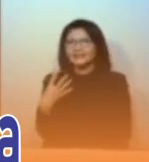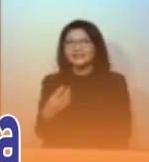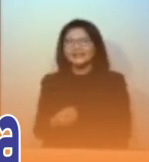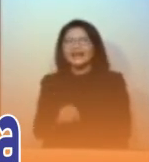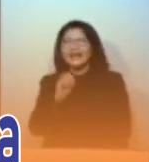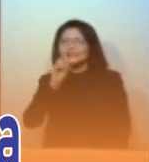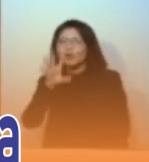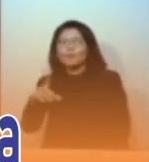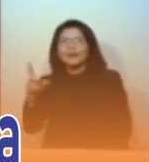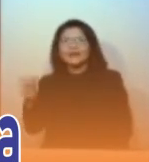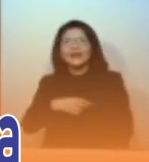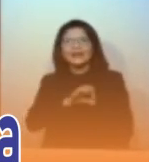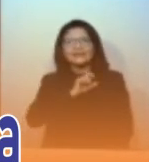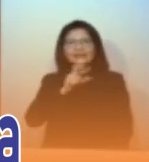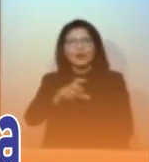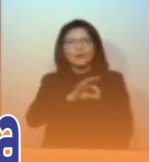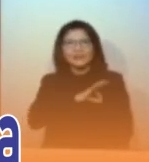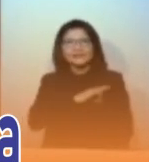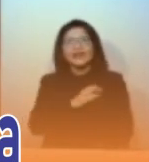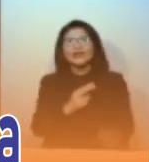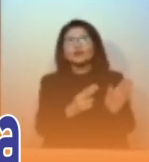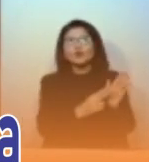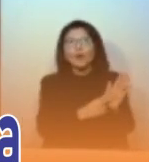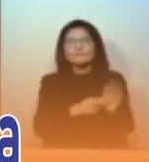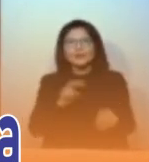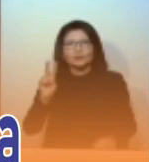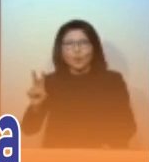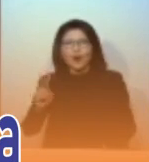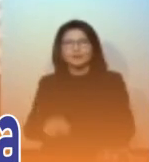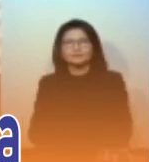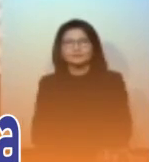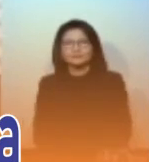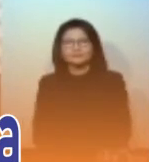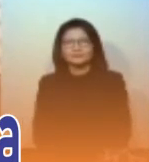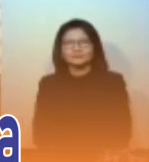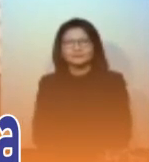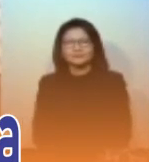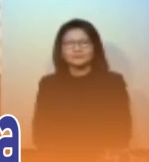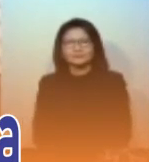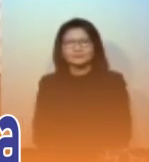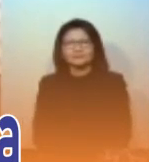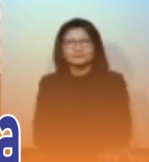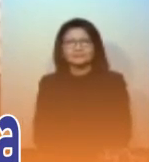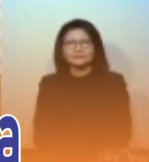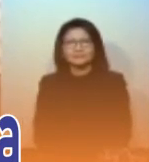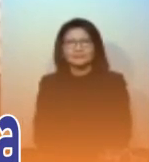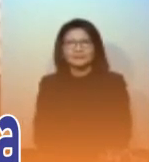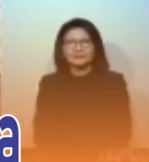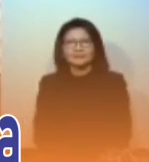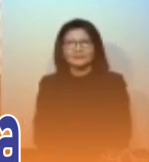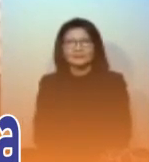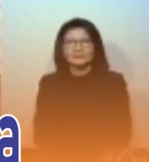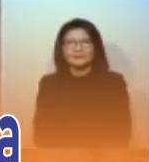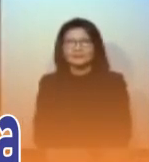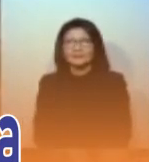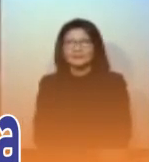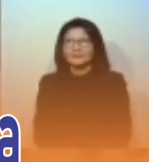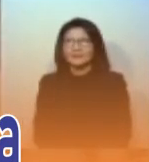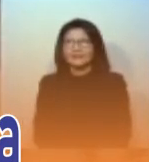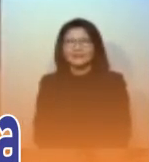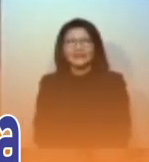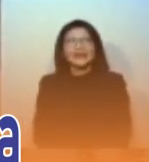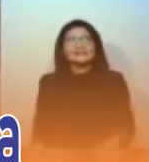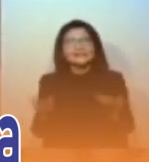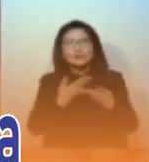dari calon presiden nomor urut 2. Waktu Bapak 1 menit. Dimulai dari sekarang. Fenomena ordal ini